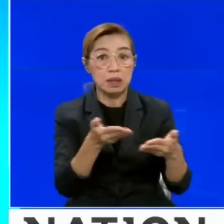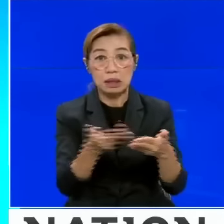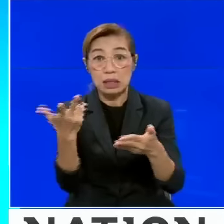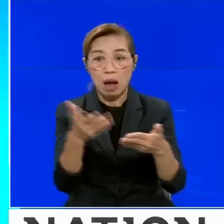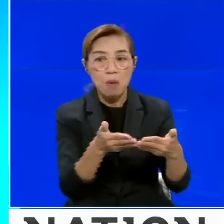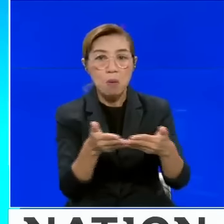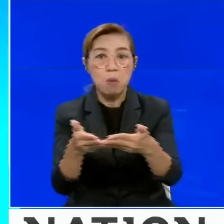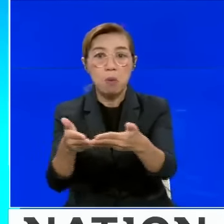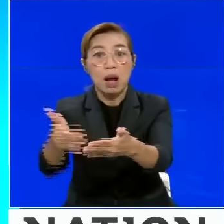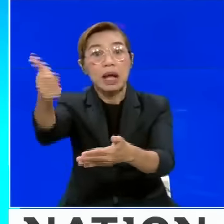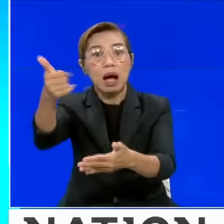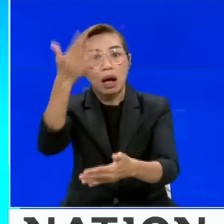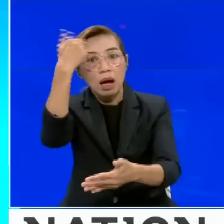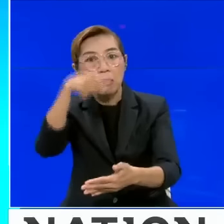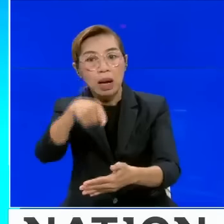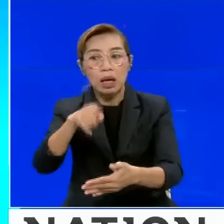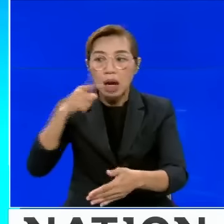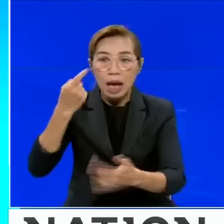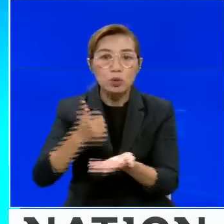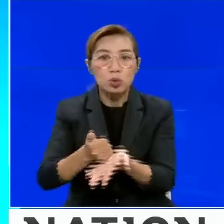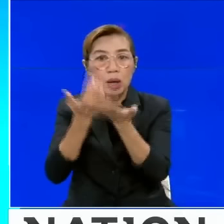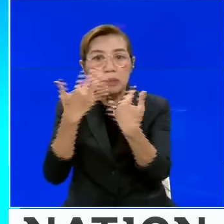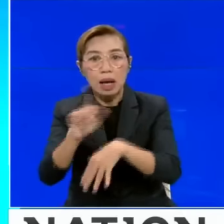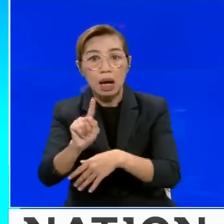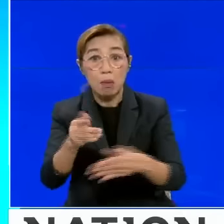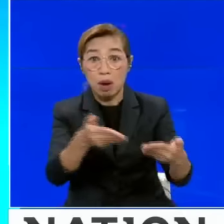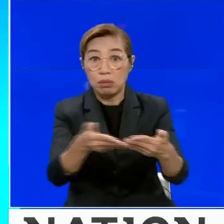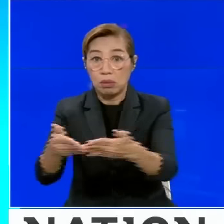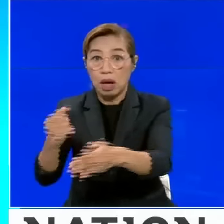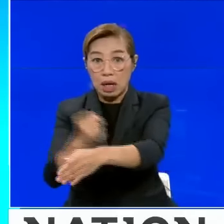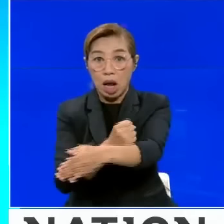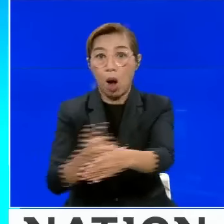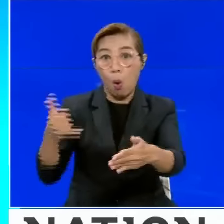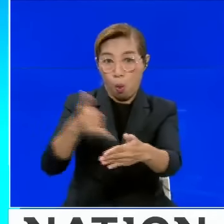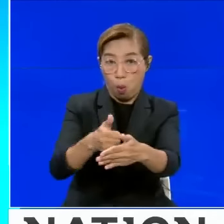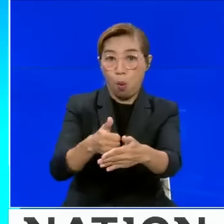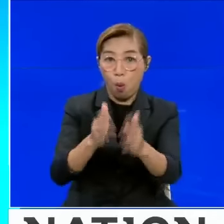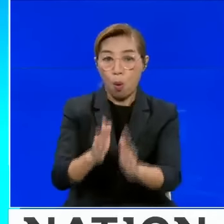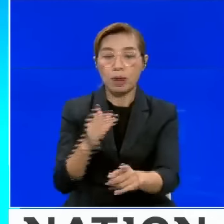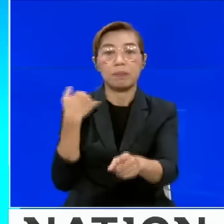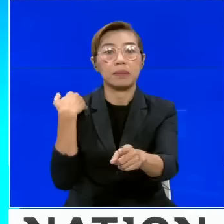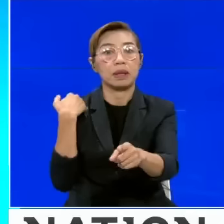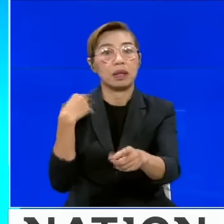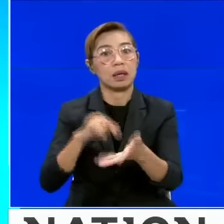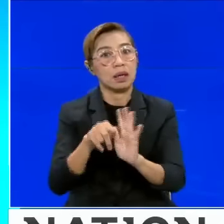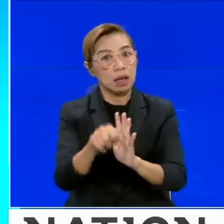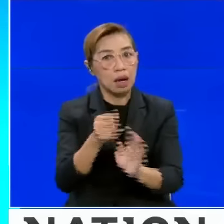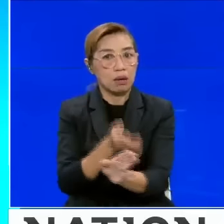คนประสานติดต่อกันเพราะว่ามันมีลูกเรืออยู่ในเรือด้วยนะ ใช่มันต้องมีการขนโอ้โห